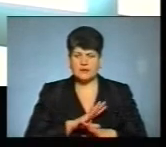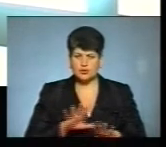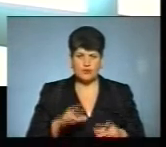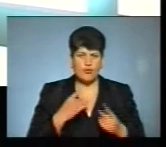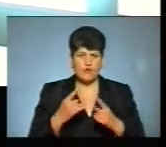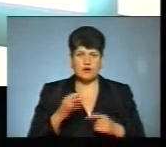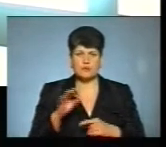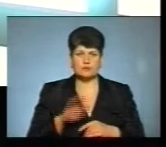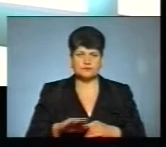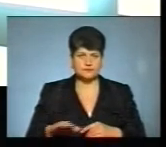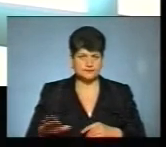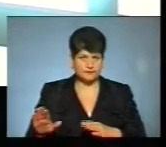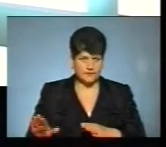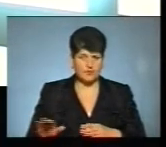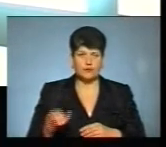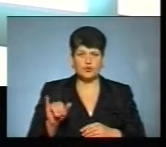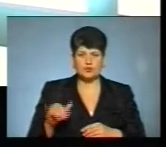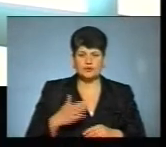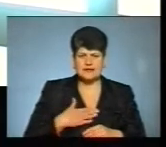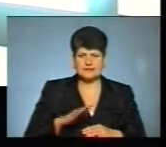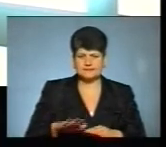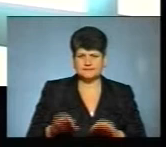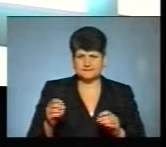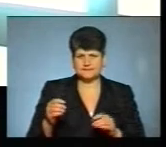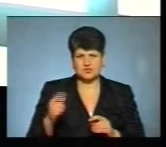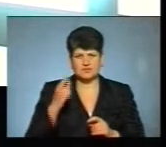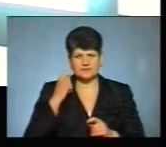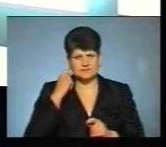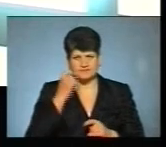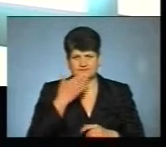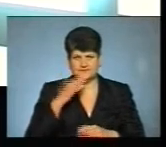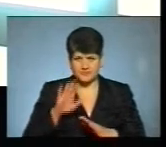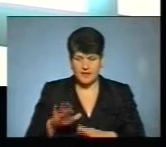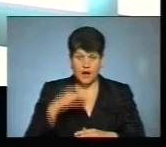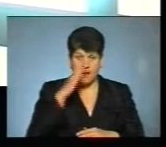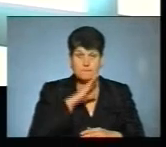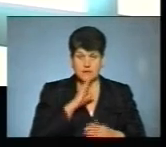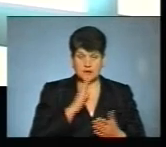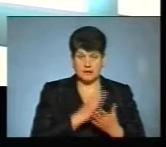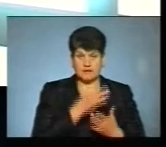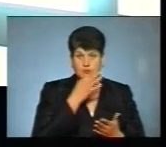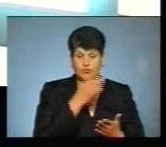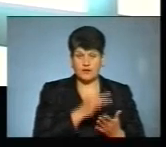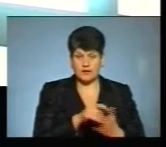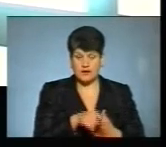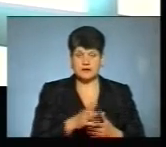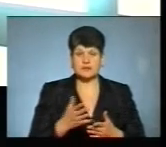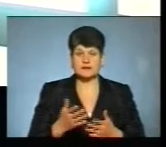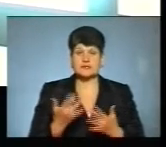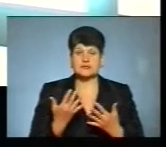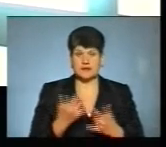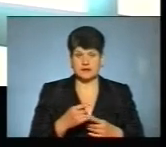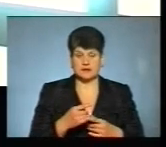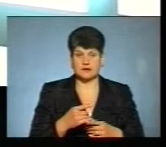чергу про учня, бо вони у нас неповнолітні. І наскільки батьки є відповідальними, настільки учень буде брати участь у цих